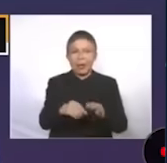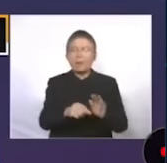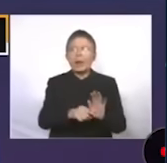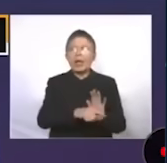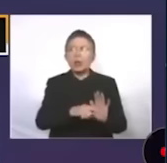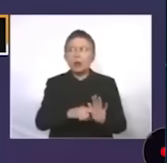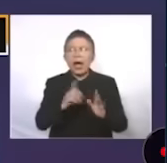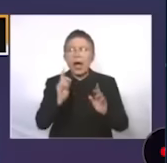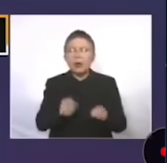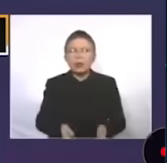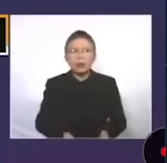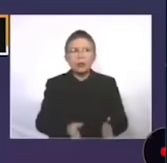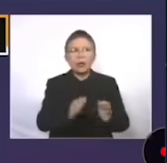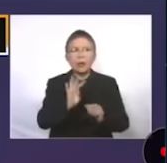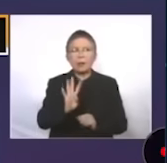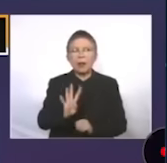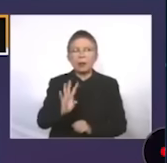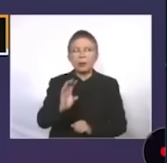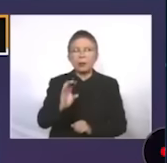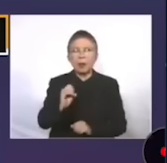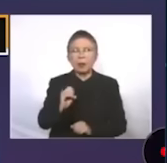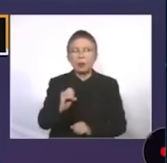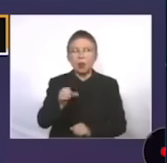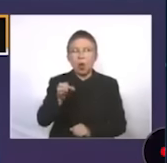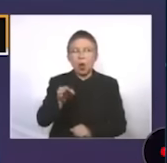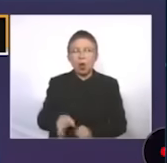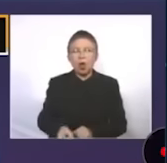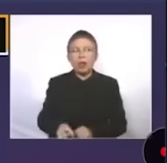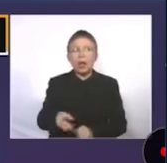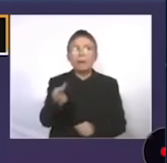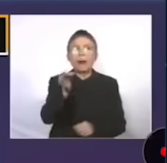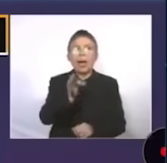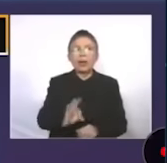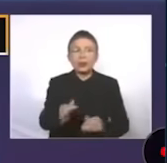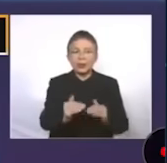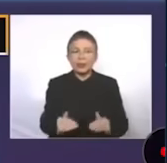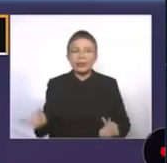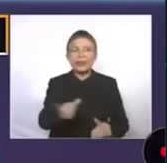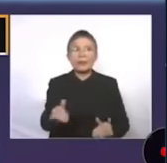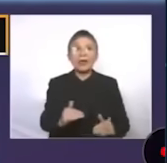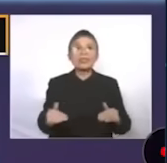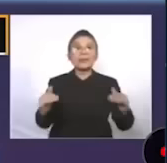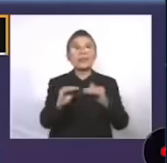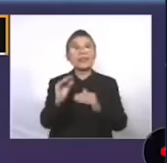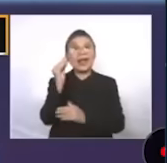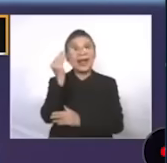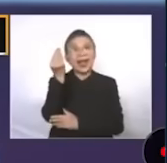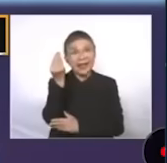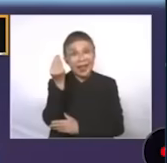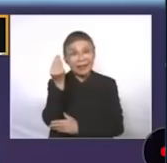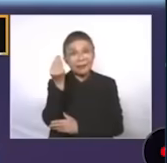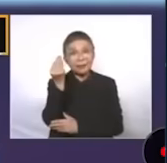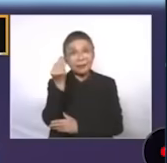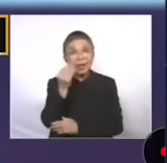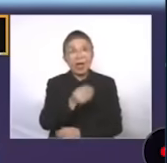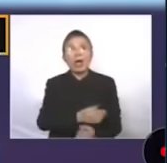orang plunga-plungo Jawab aja enggak nyambung dan lain sebagainya Kok kelihatan jelas Oh ternyata dugaannya begini oh